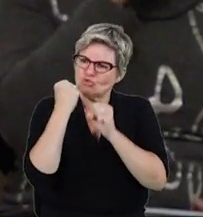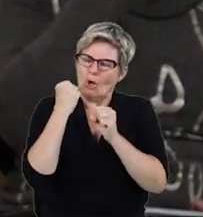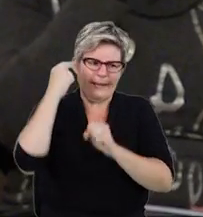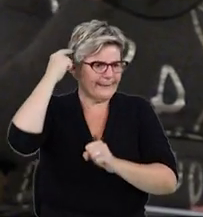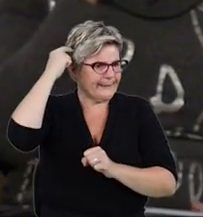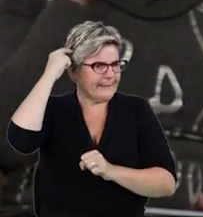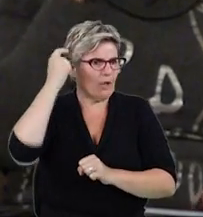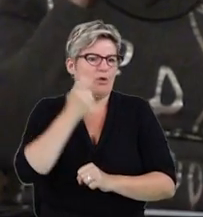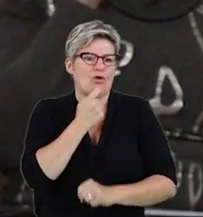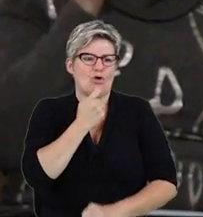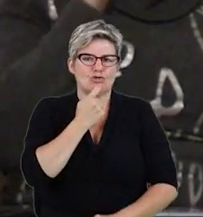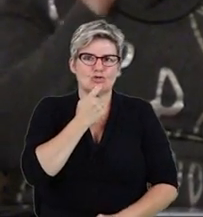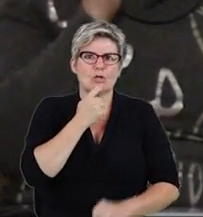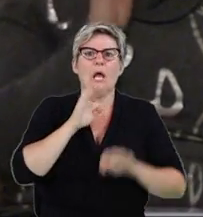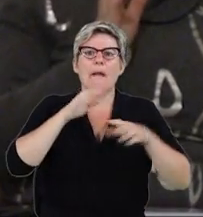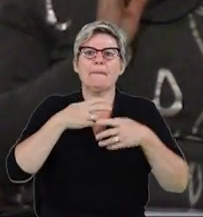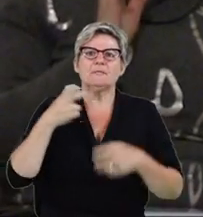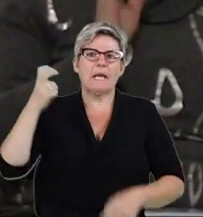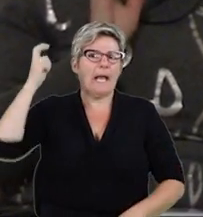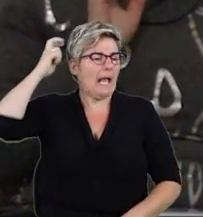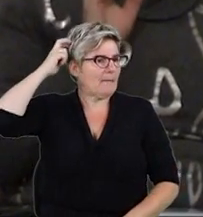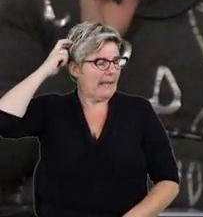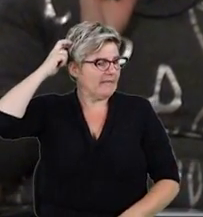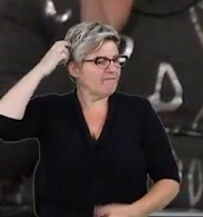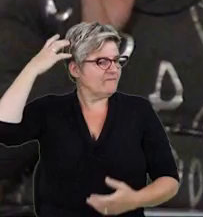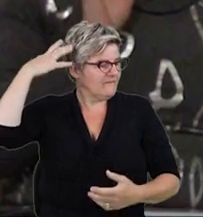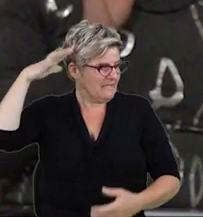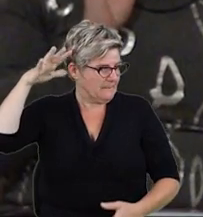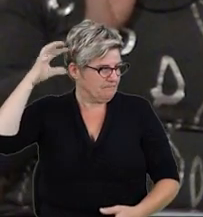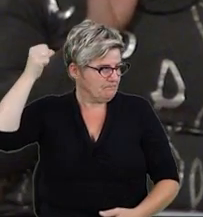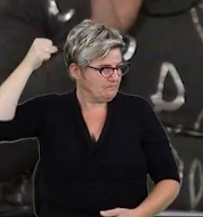solide. Puis après ça, on a mis le nouvel appareil.